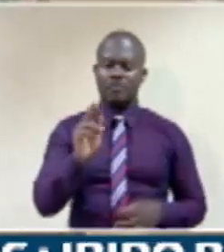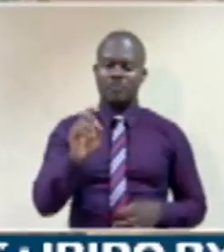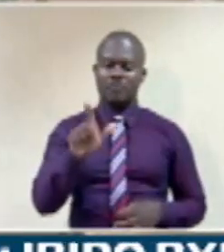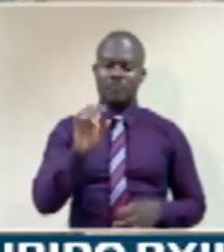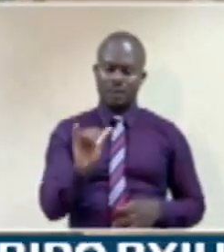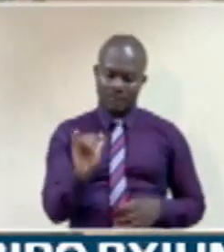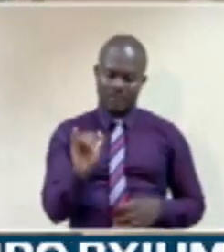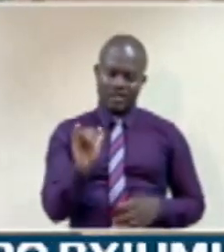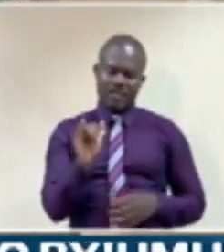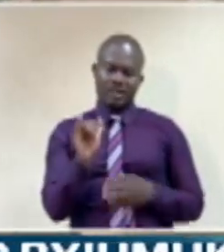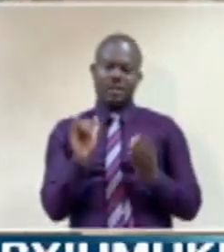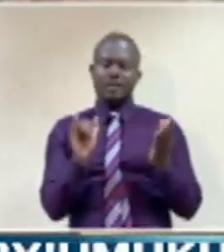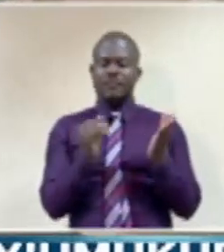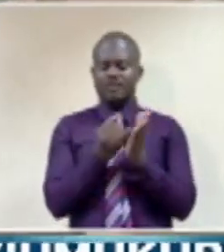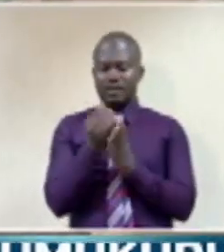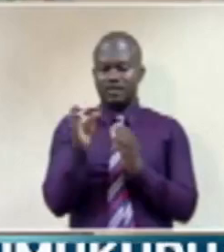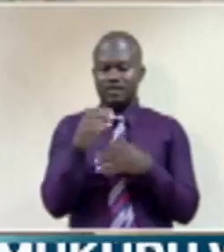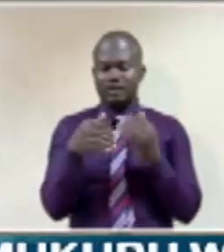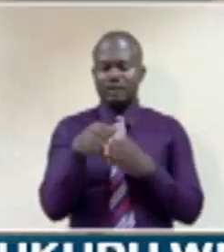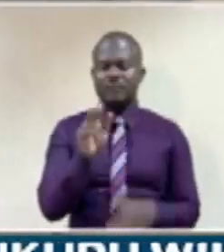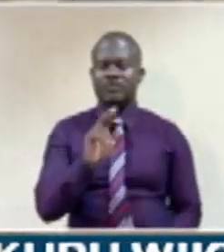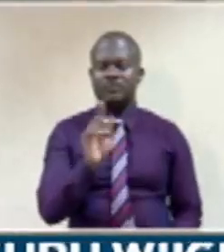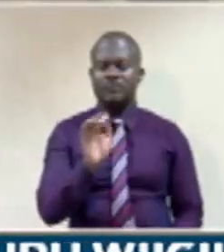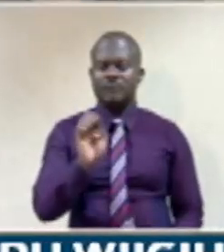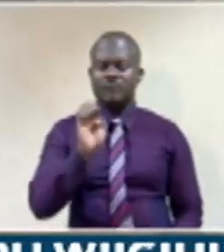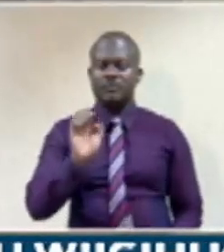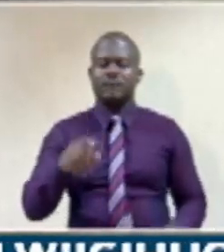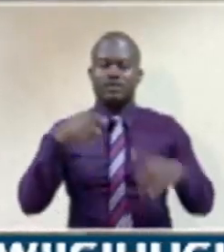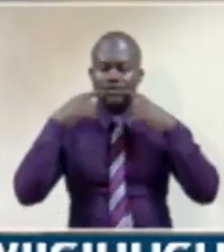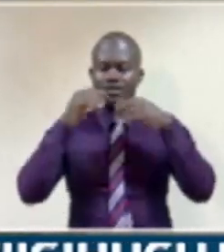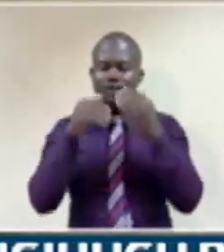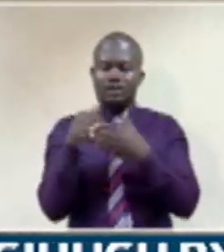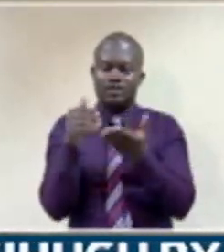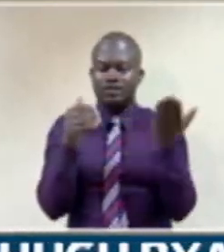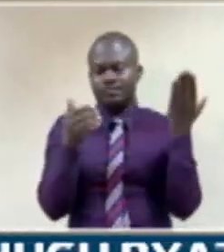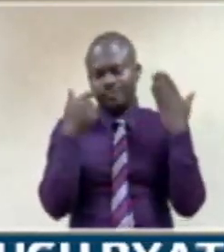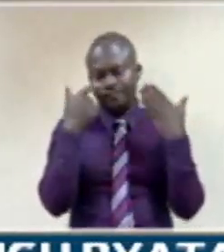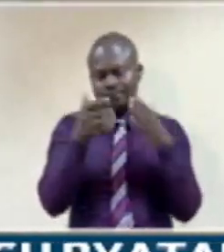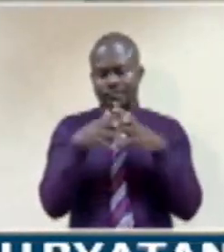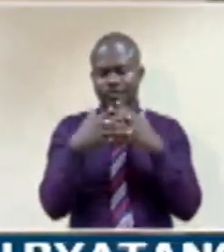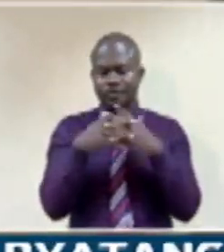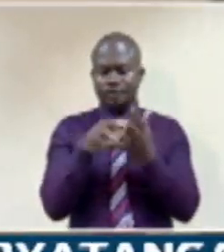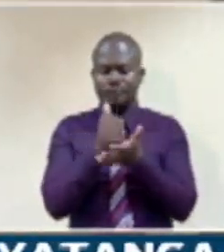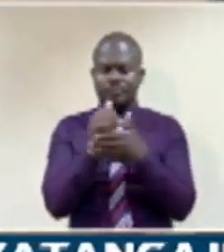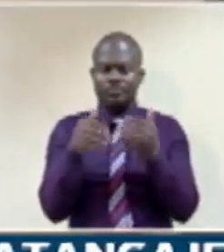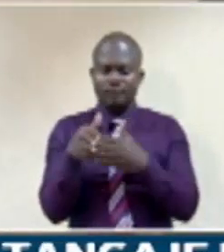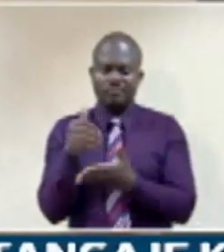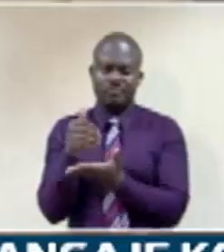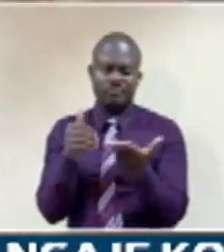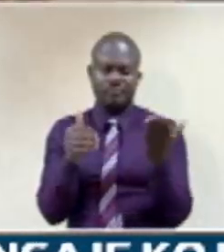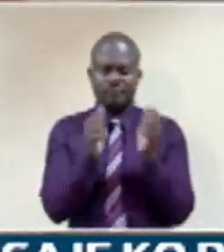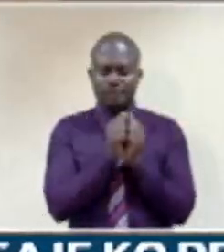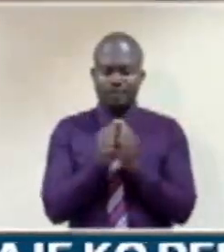Promotion and Investment Company Uziyeri Niyongira avuga ko kuba aba bahinzi barabonye imashini zibafasha guhura